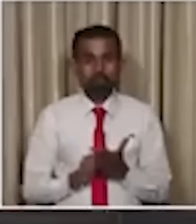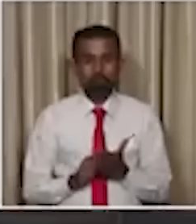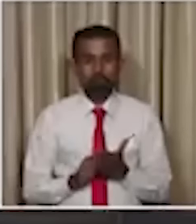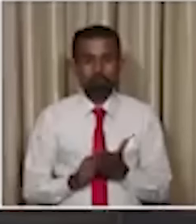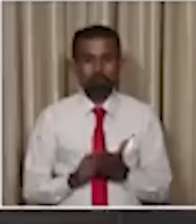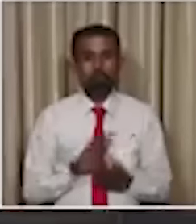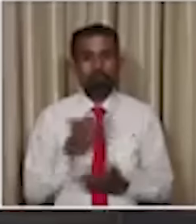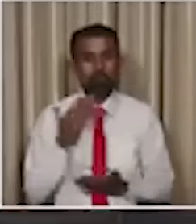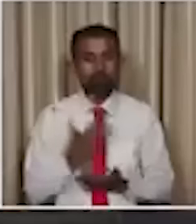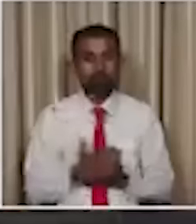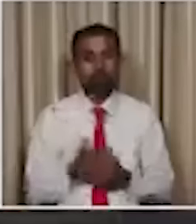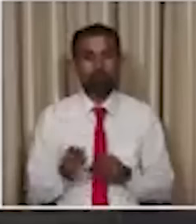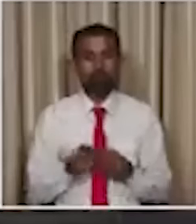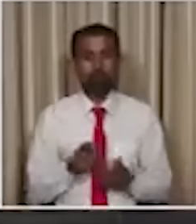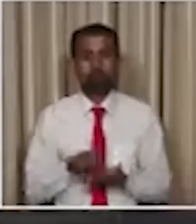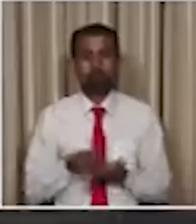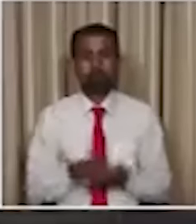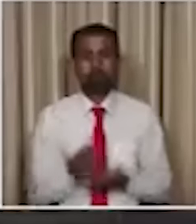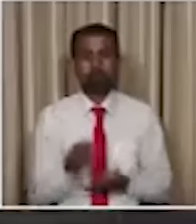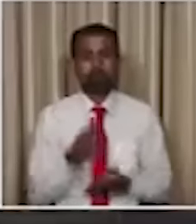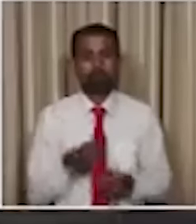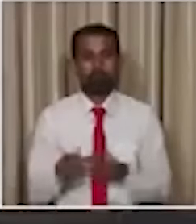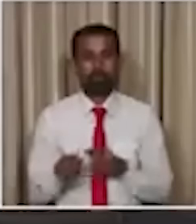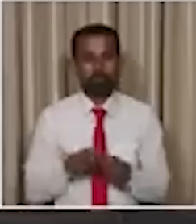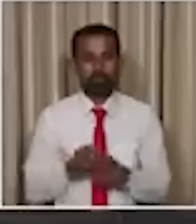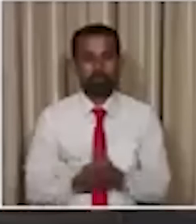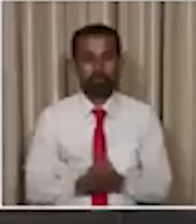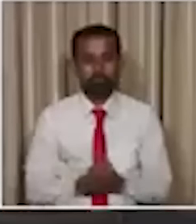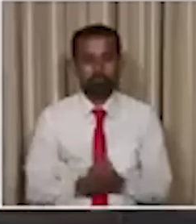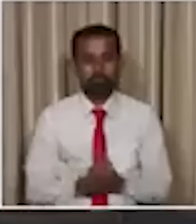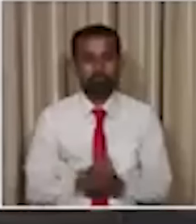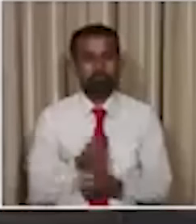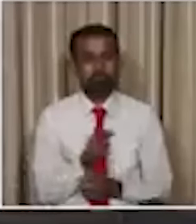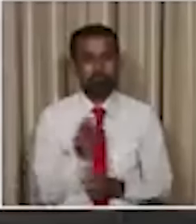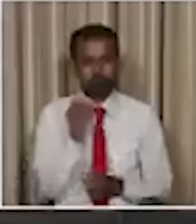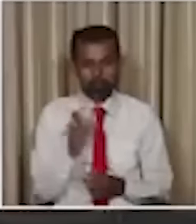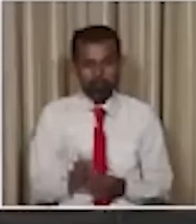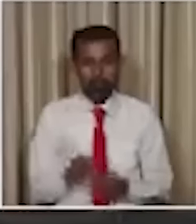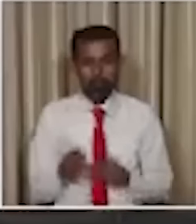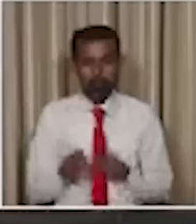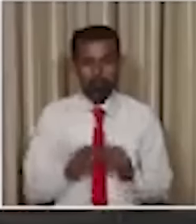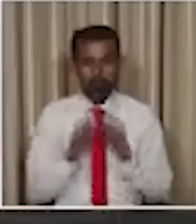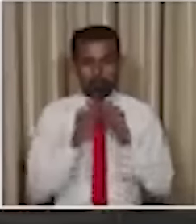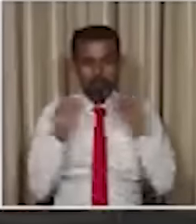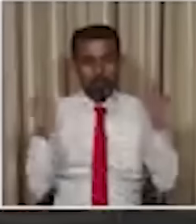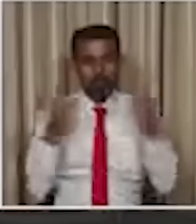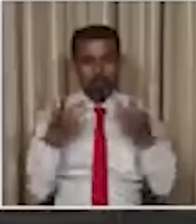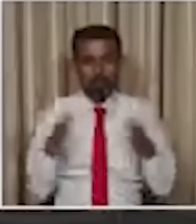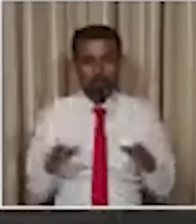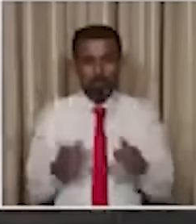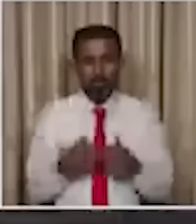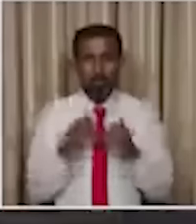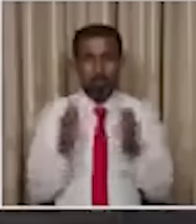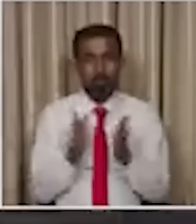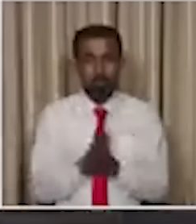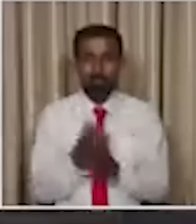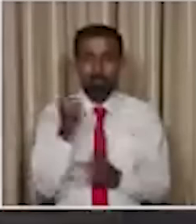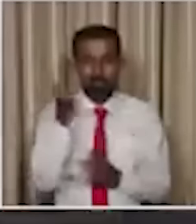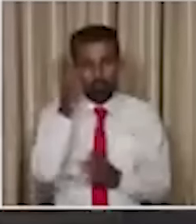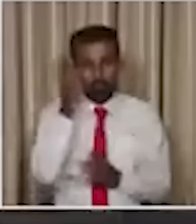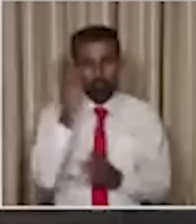නොගන්නා ලෙස තීන්දුවක් දෙන්න කියලා. දැන් මෙතුමා මෙහෙම ප්‍රකාශයක් කරලා ඔක්කොම එයා